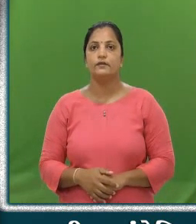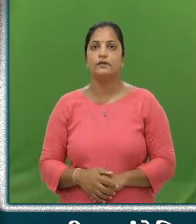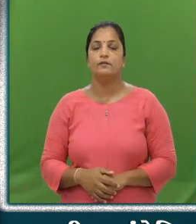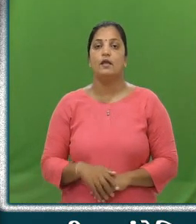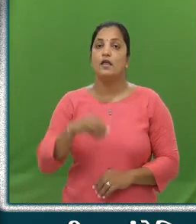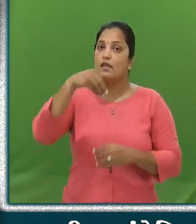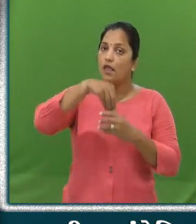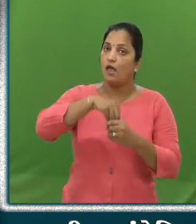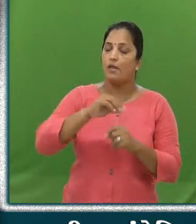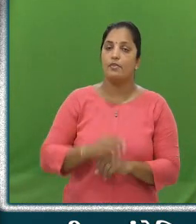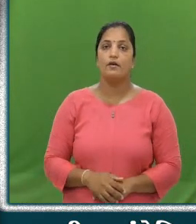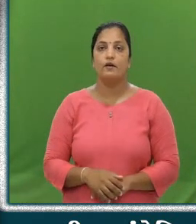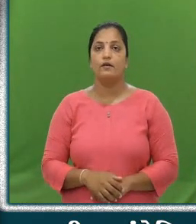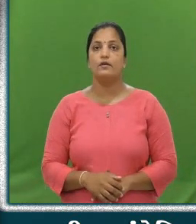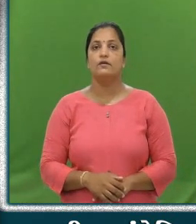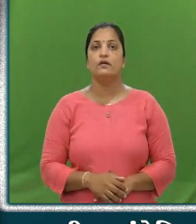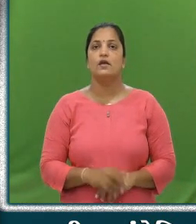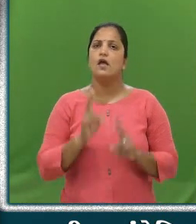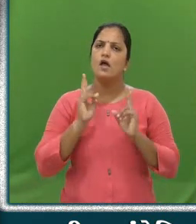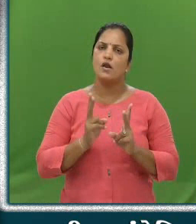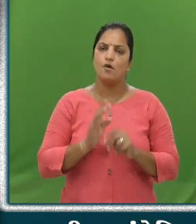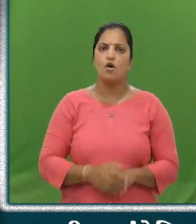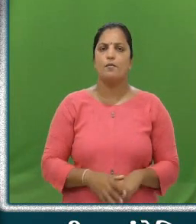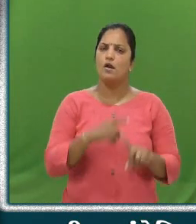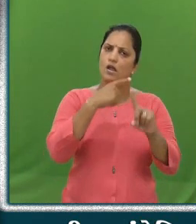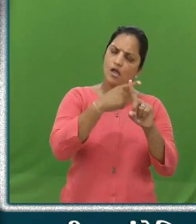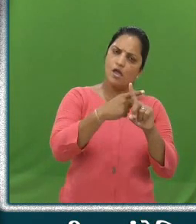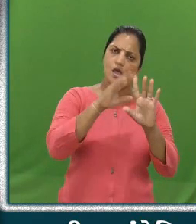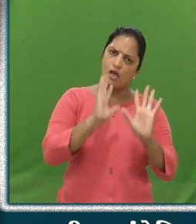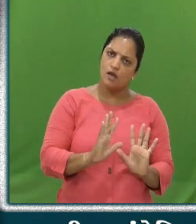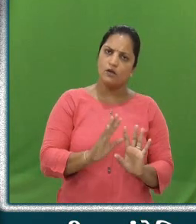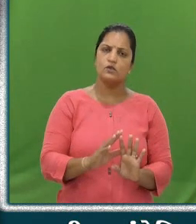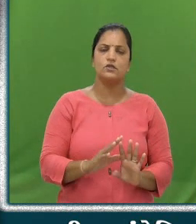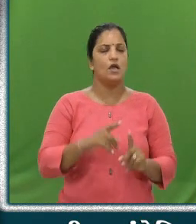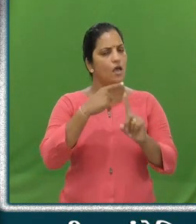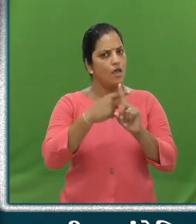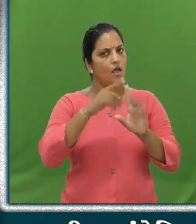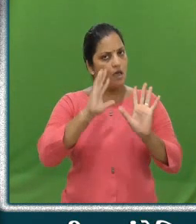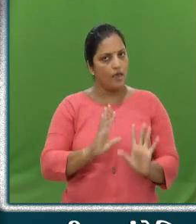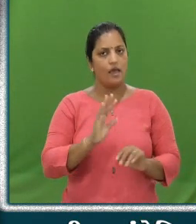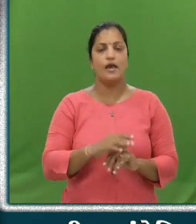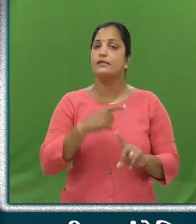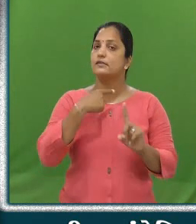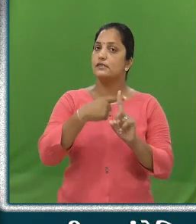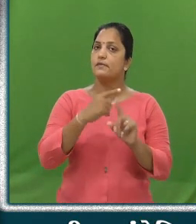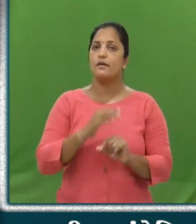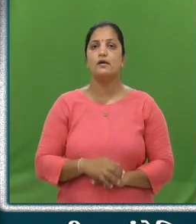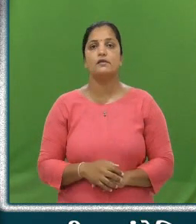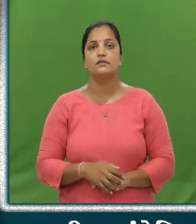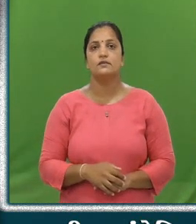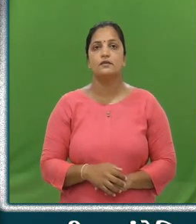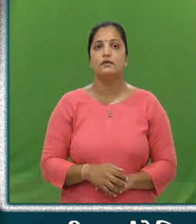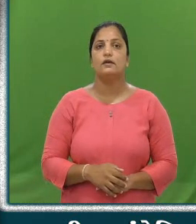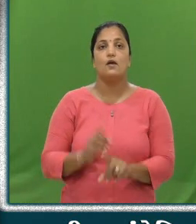હોય તેની અંદર શું થાય છે કે સામાન્ય એક્સ આકારનો રંગસૂત્ર તો હોય પણ સાથે સાથે જે કહેવામાં